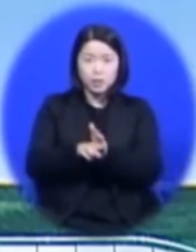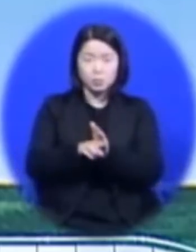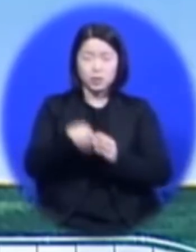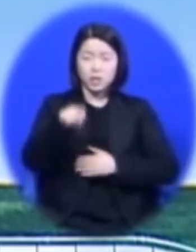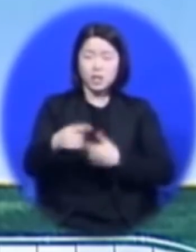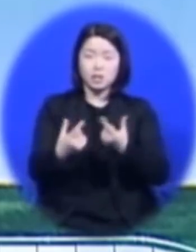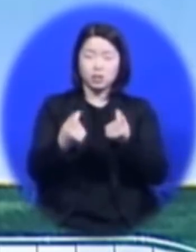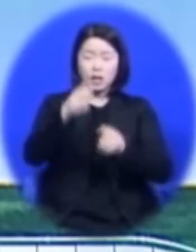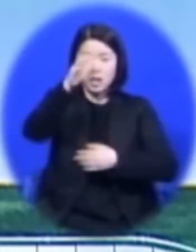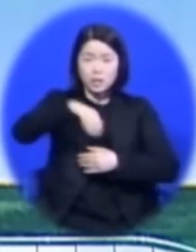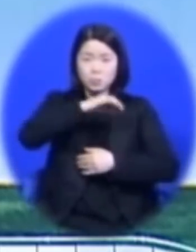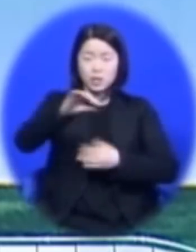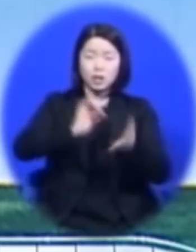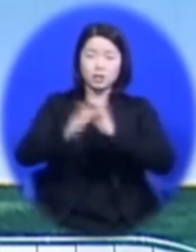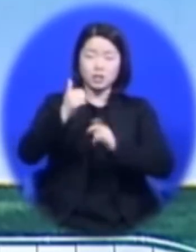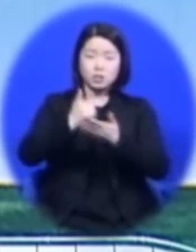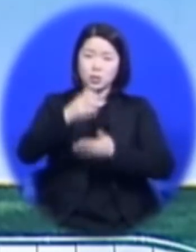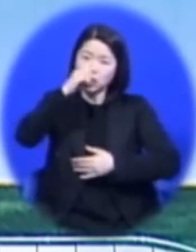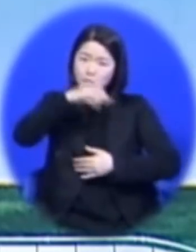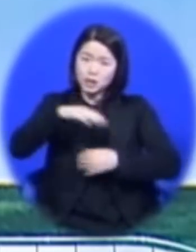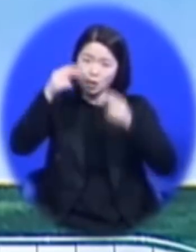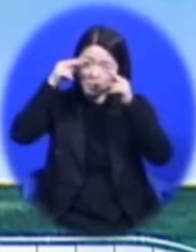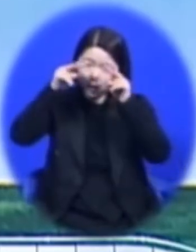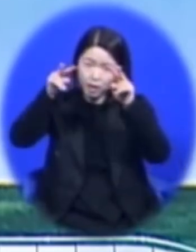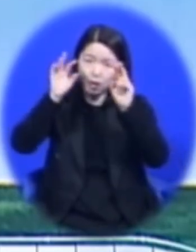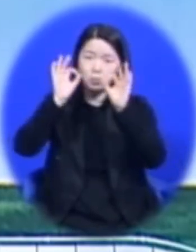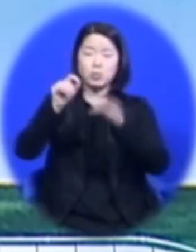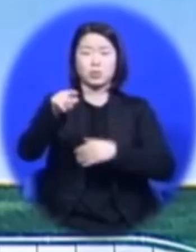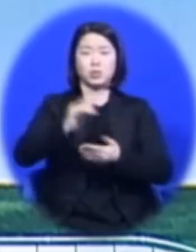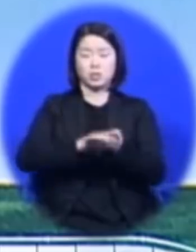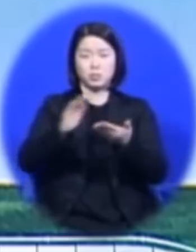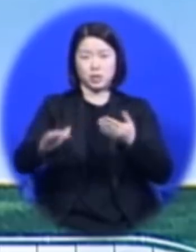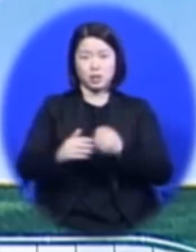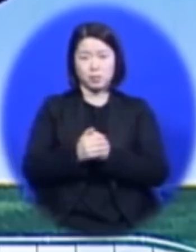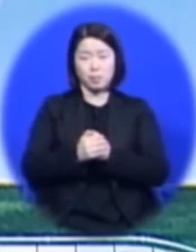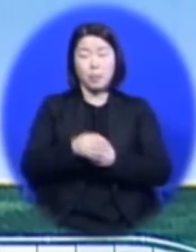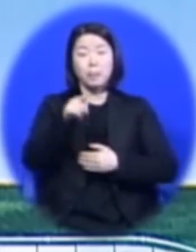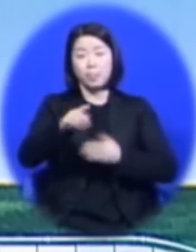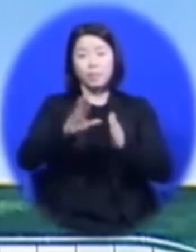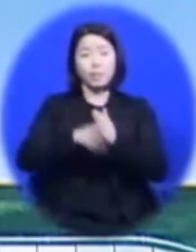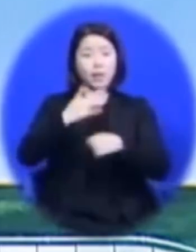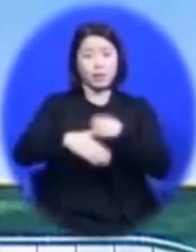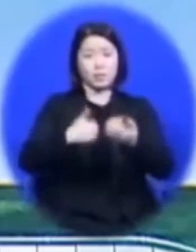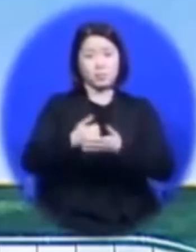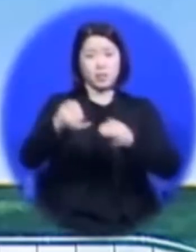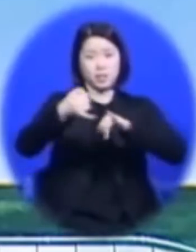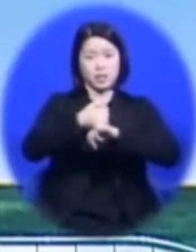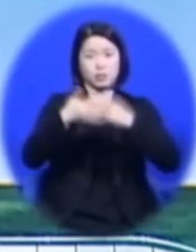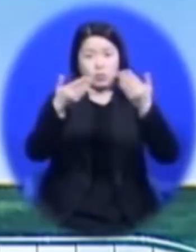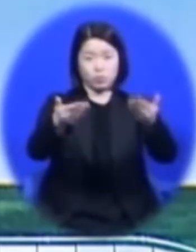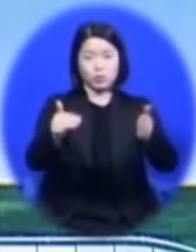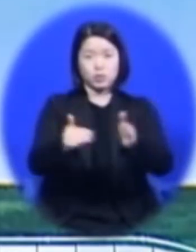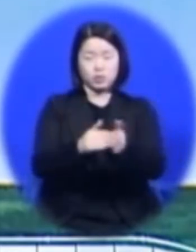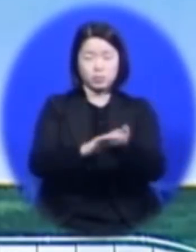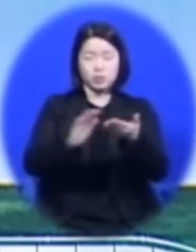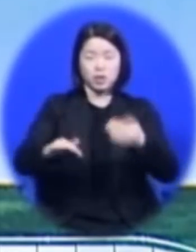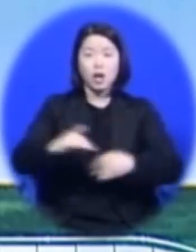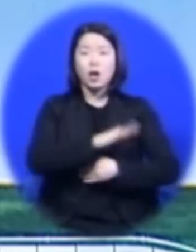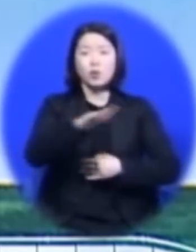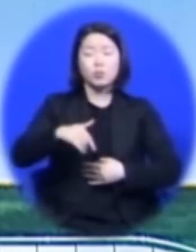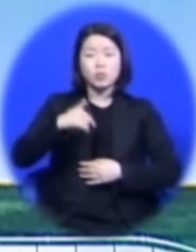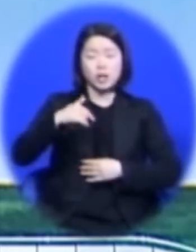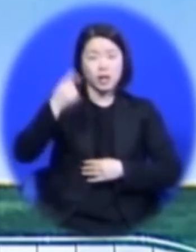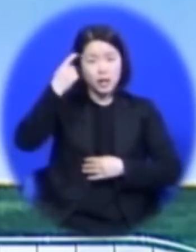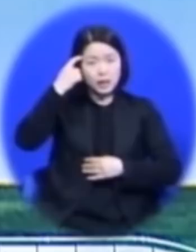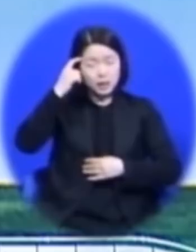십자가에 예수님을 그냥 바라보는 것입니다 그때 하나님이 약속하셨습니다 우리의 인정을